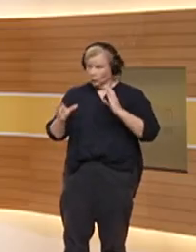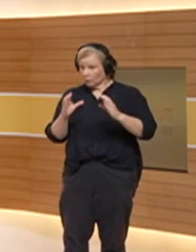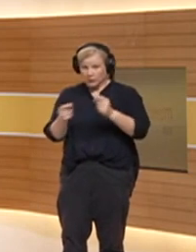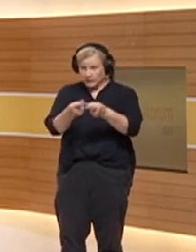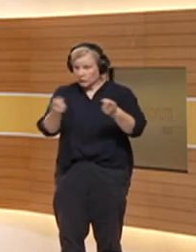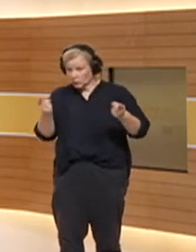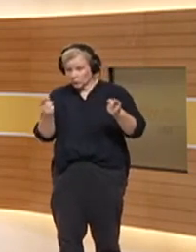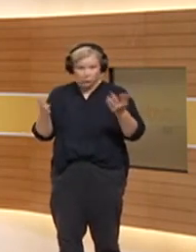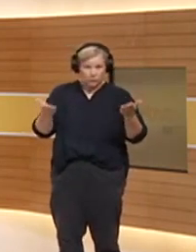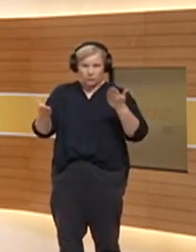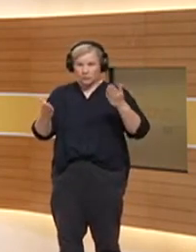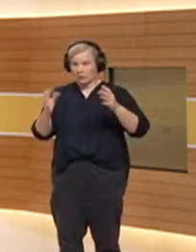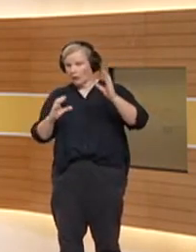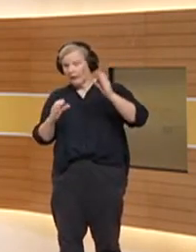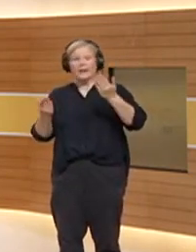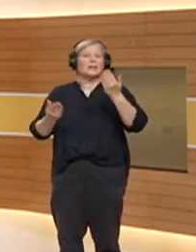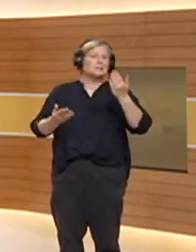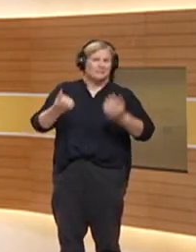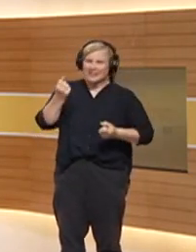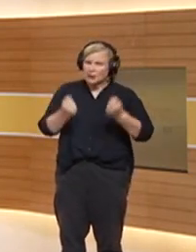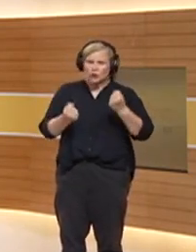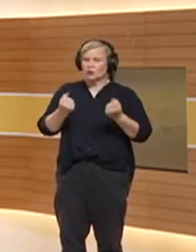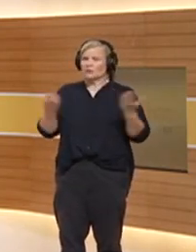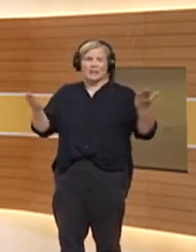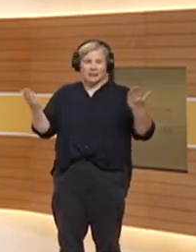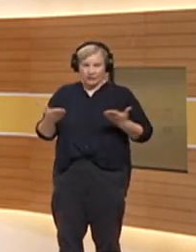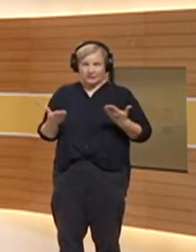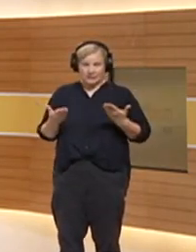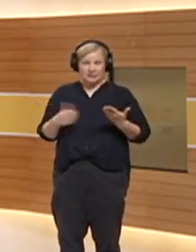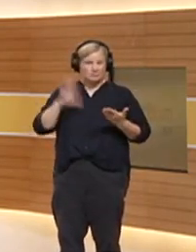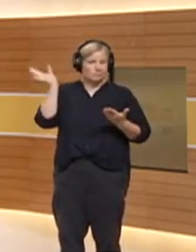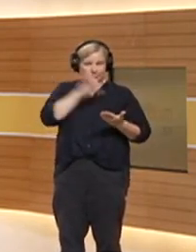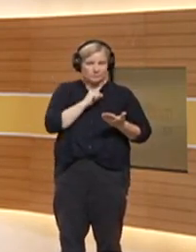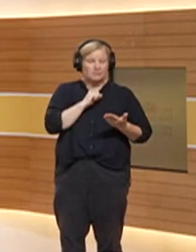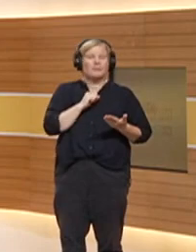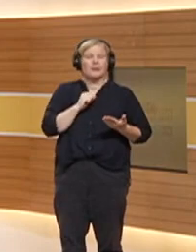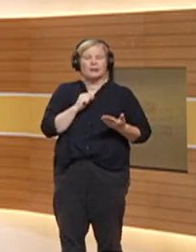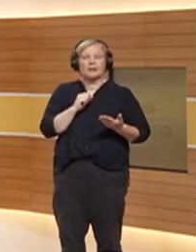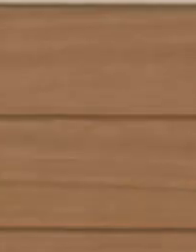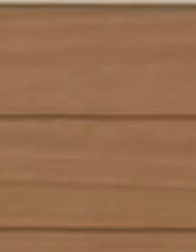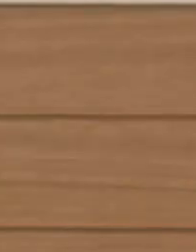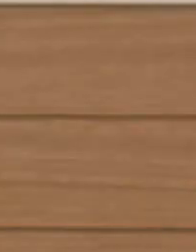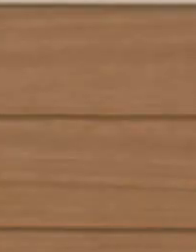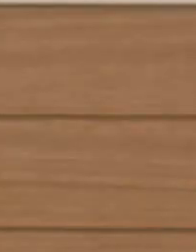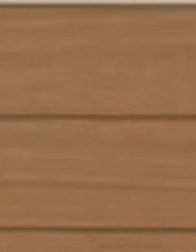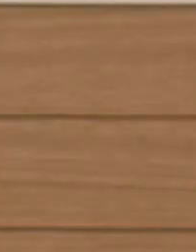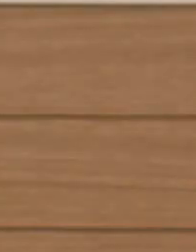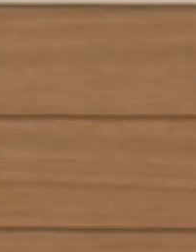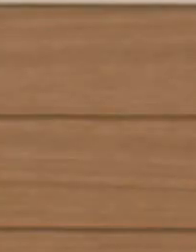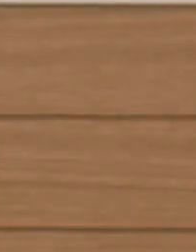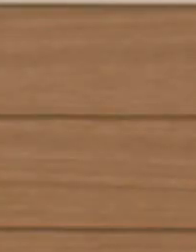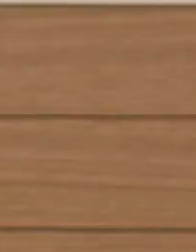das Ganze ein bisschen bottom-up zu strukturieren. Und ich weiß auch, dass das im klinischen